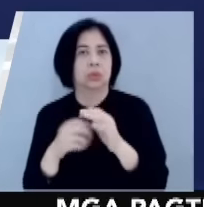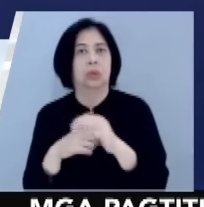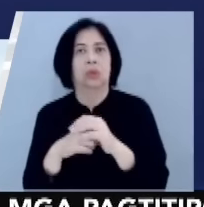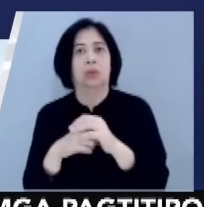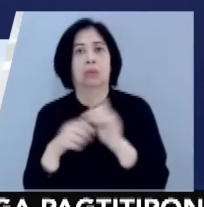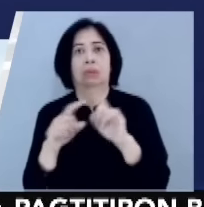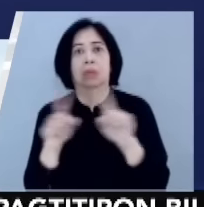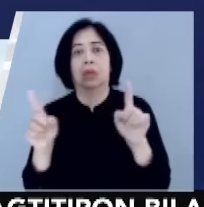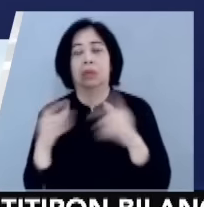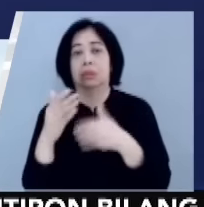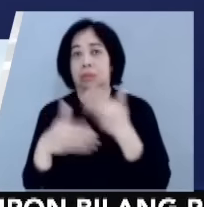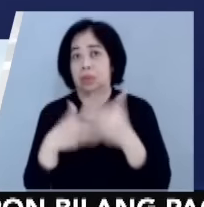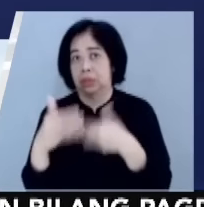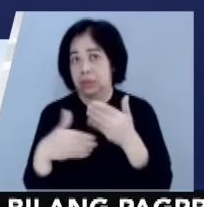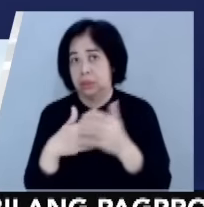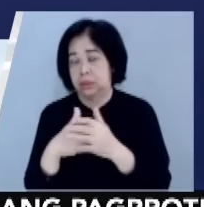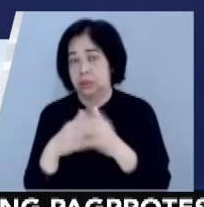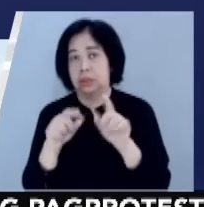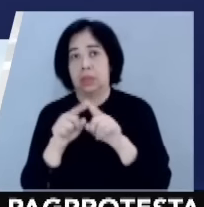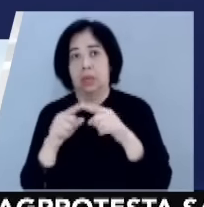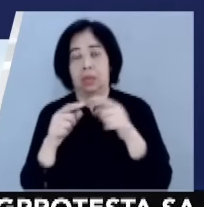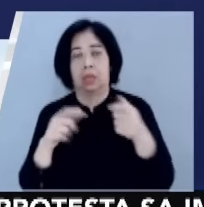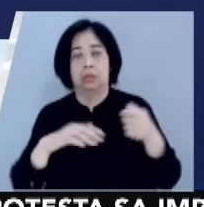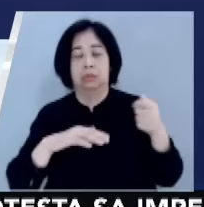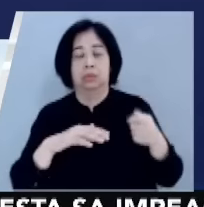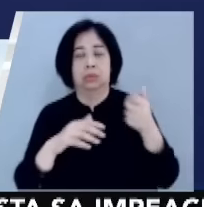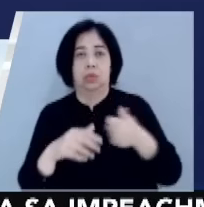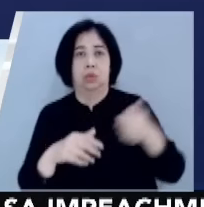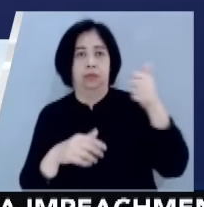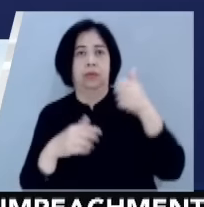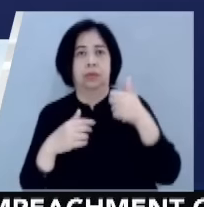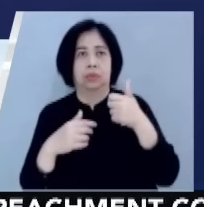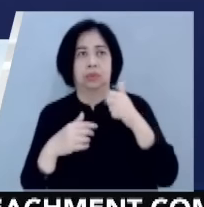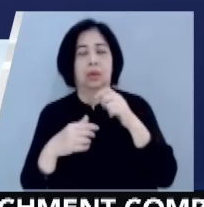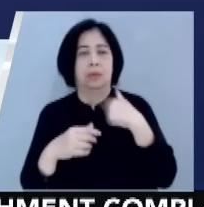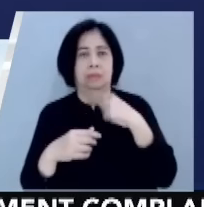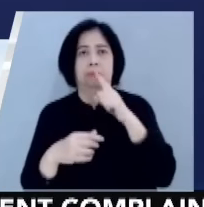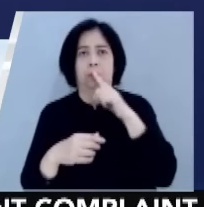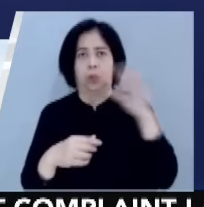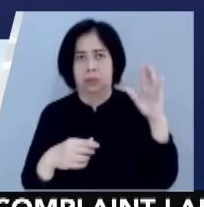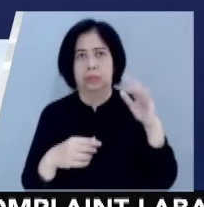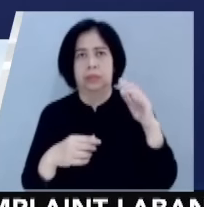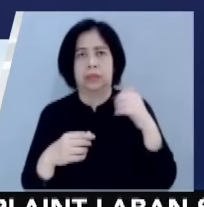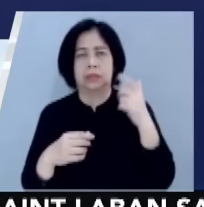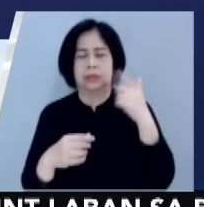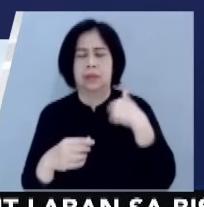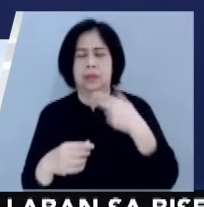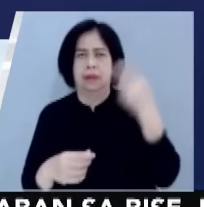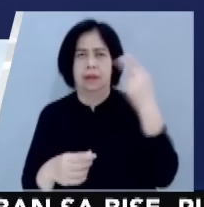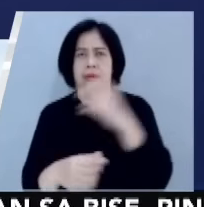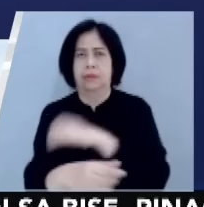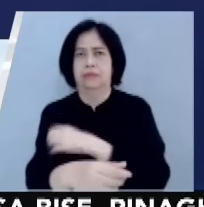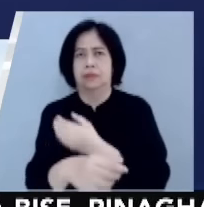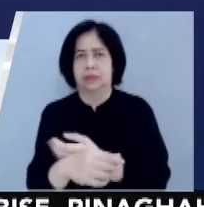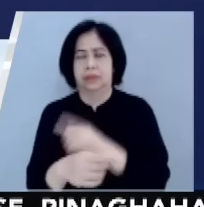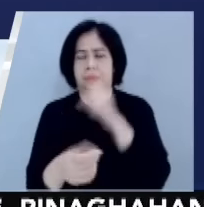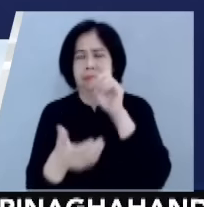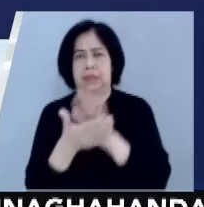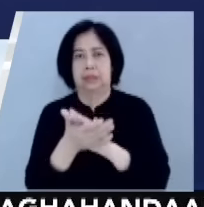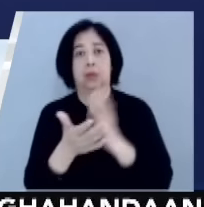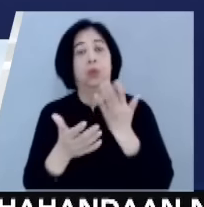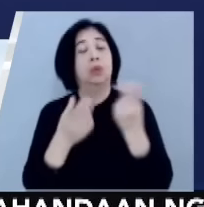proseso, bilang presiding officer, ay magagarantiyahan ko yun at mataas ang kumpiyansa ko doon na gagawin namin lahat